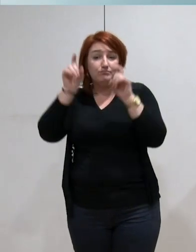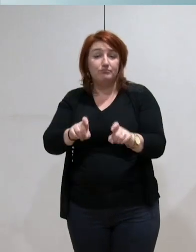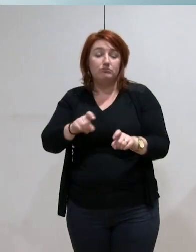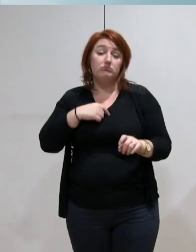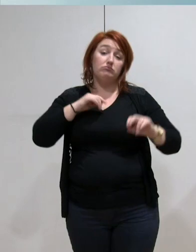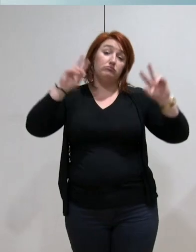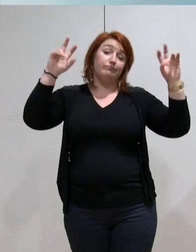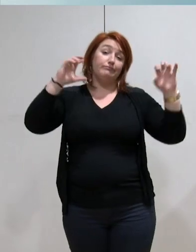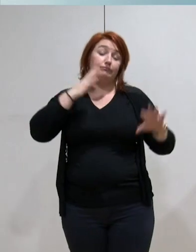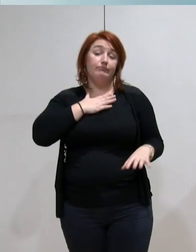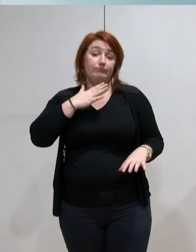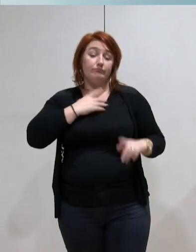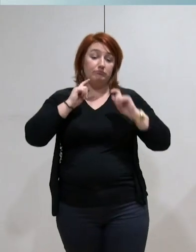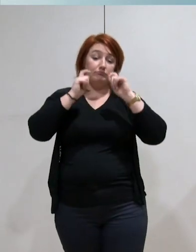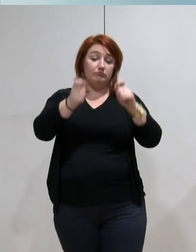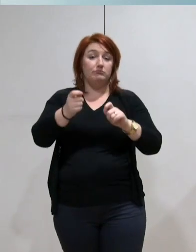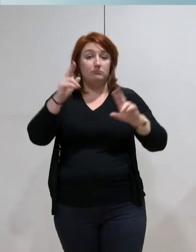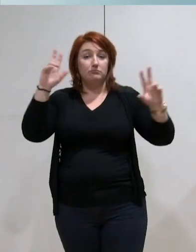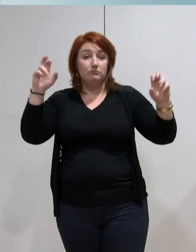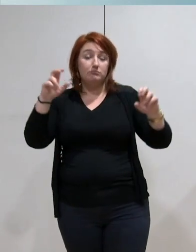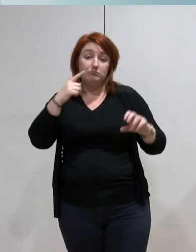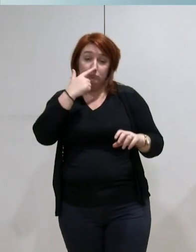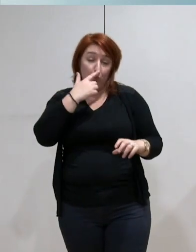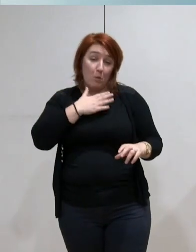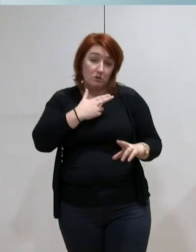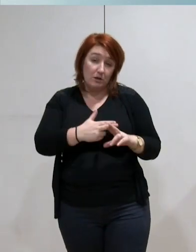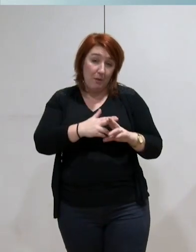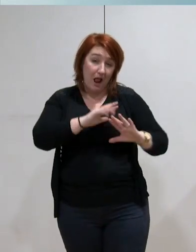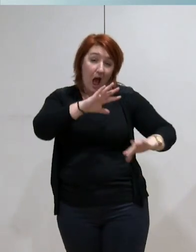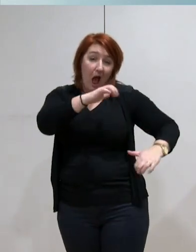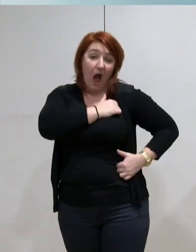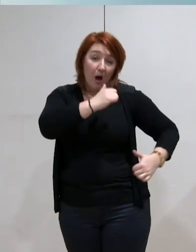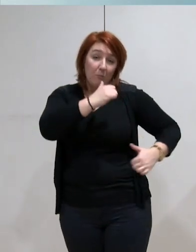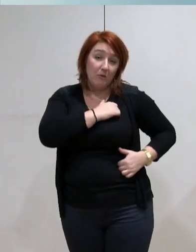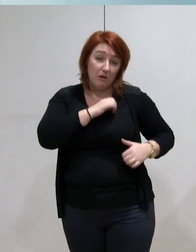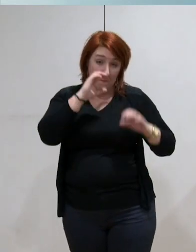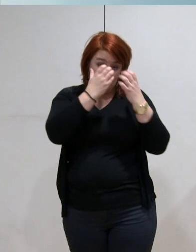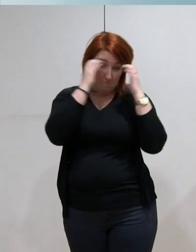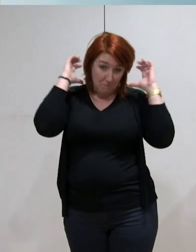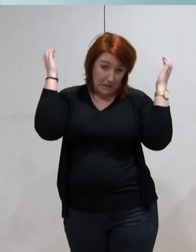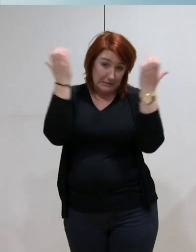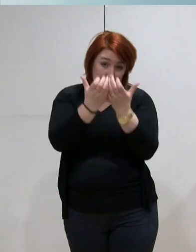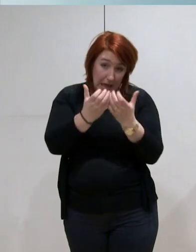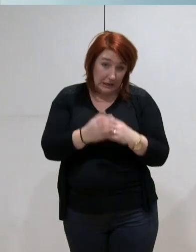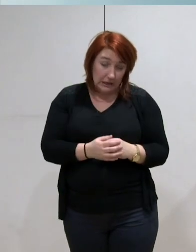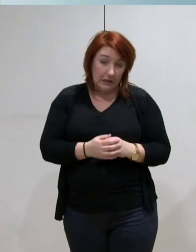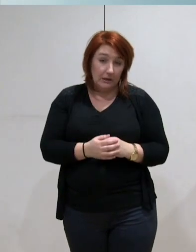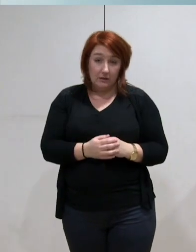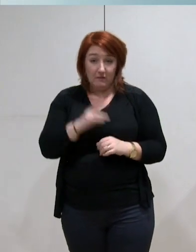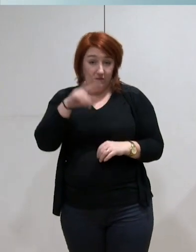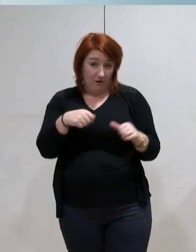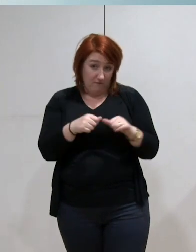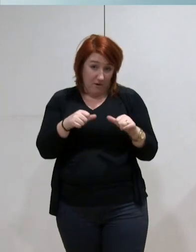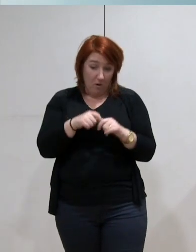appelé je j'appelle toujours une armée mexicaine et bien qu'est-ce qu'on fait on restreint les heur de travail sur le terrain du